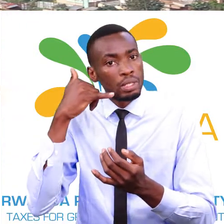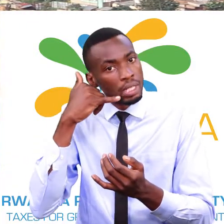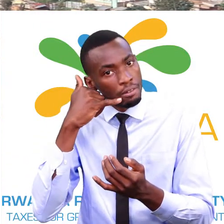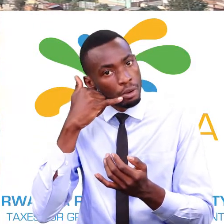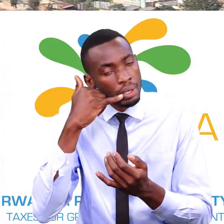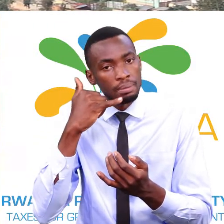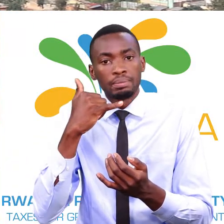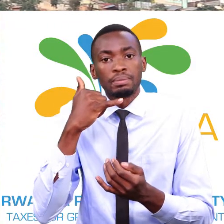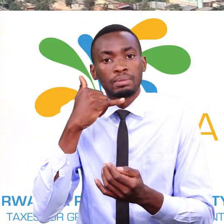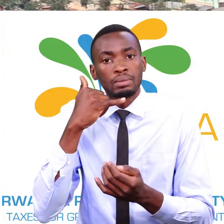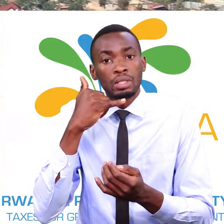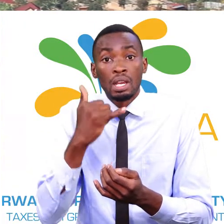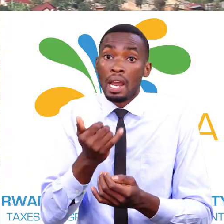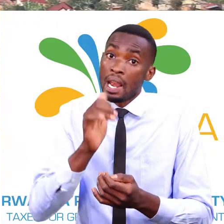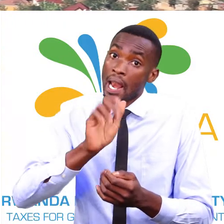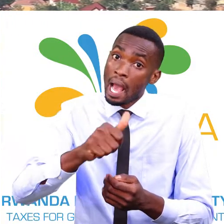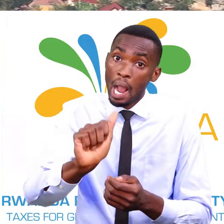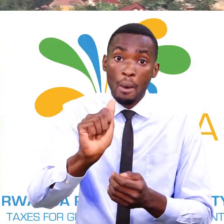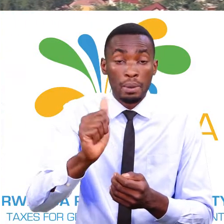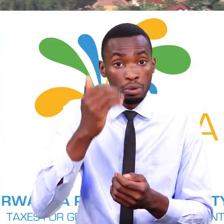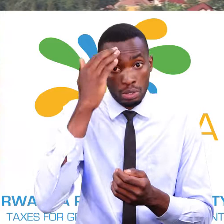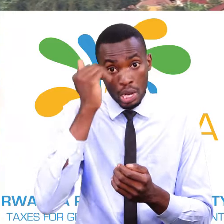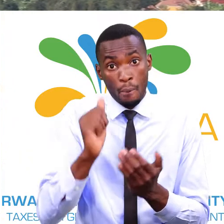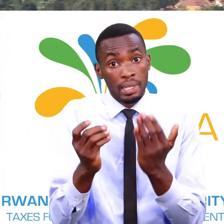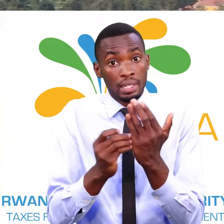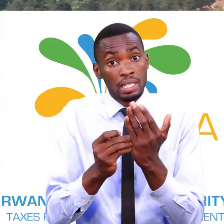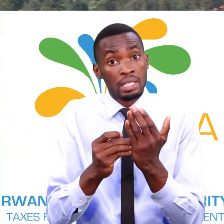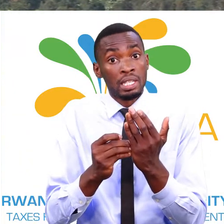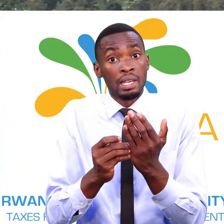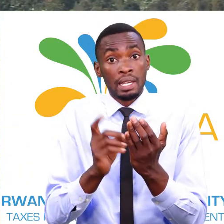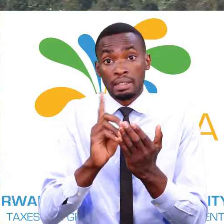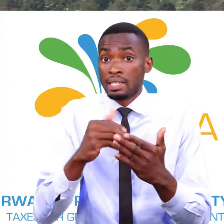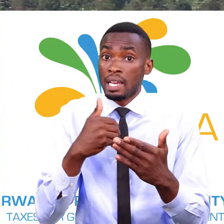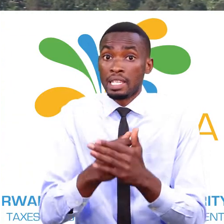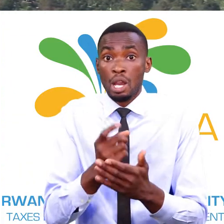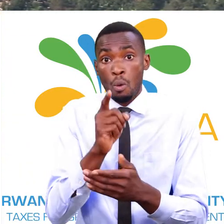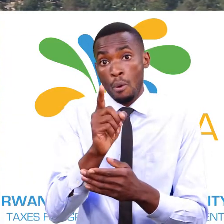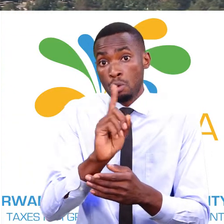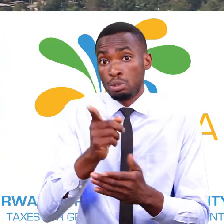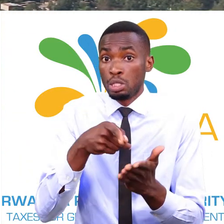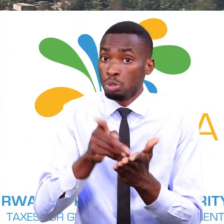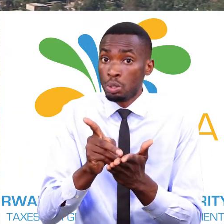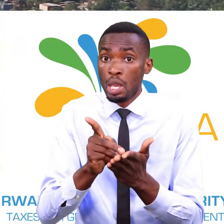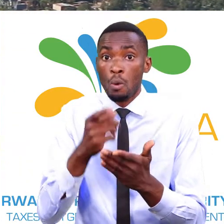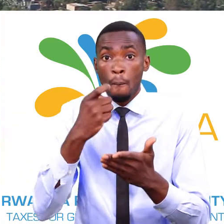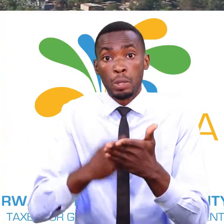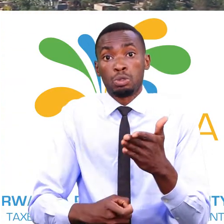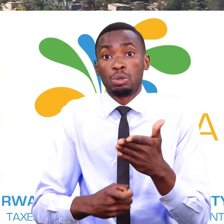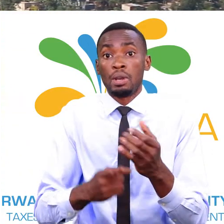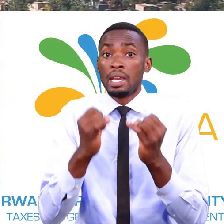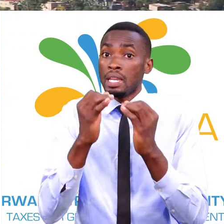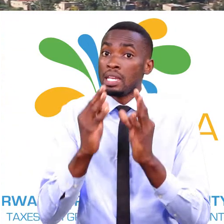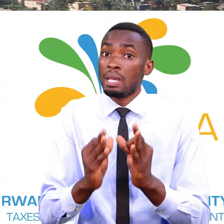kuri telefone zabo. Nahanyu rero kugira ngo itariki yanyu itazabagerana mutishyuye umusoro ku mutungo